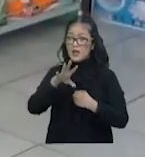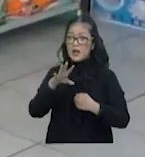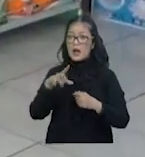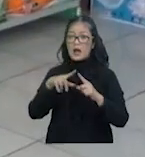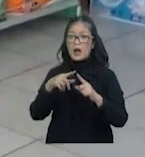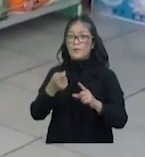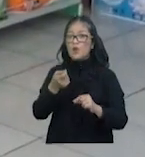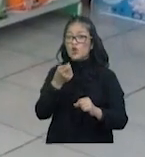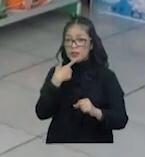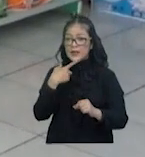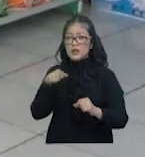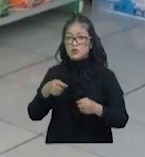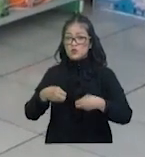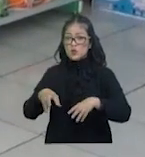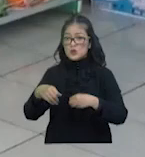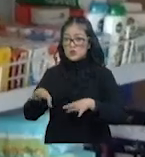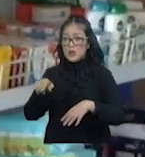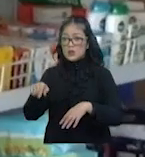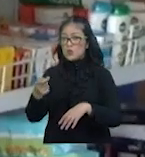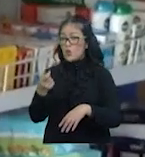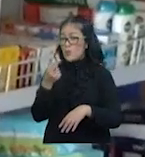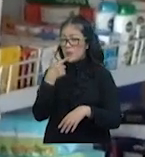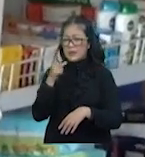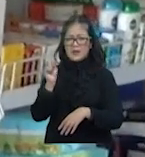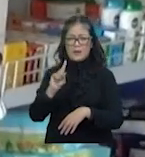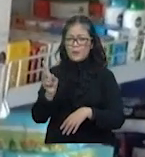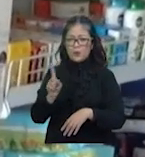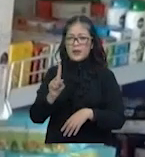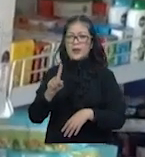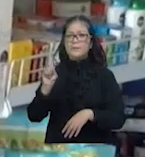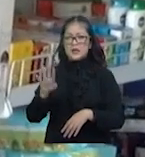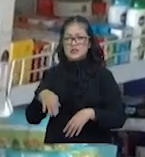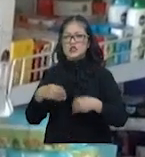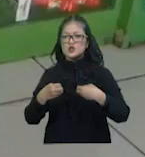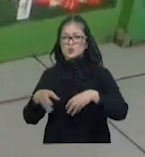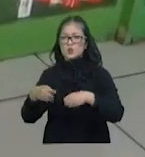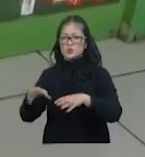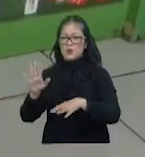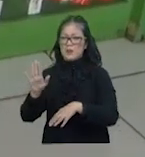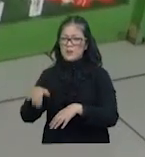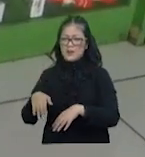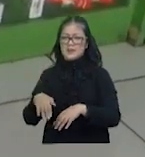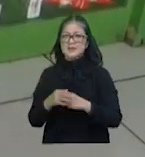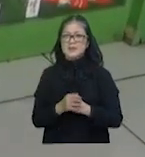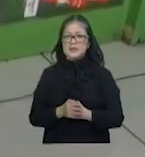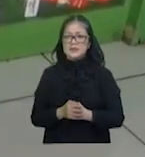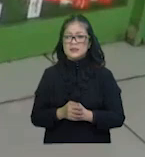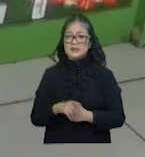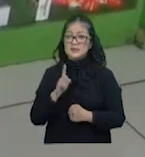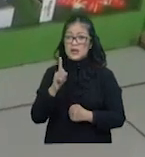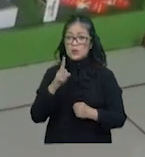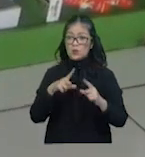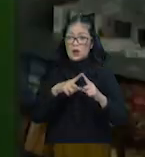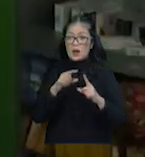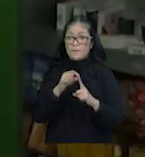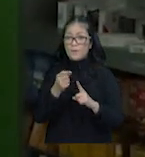tidak memperjualbelikan obat dalam bentuk sirup, namun obat serupa masih ditemukan dan diperdagangkan oleh salah satu apotek di Jalan Wahid